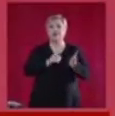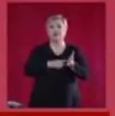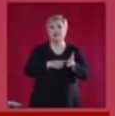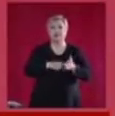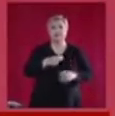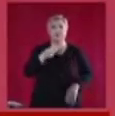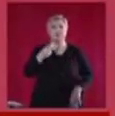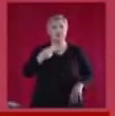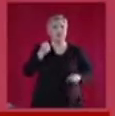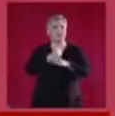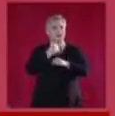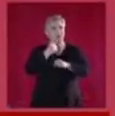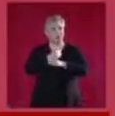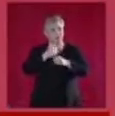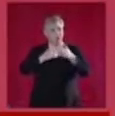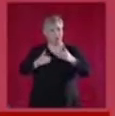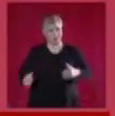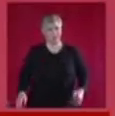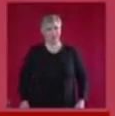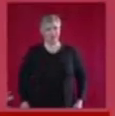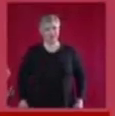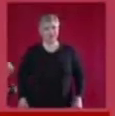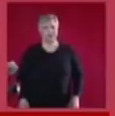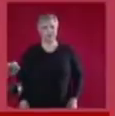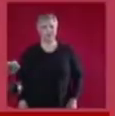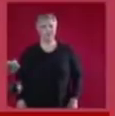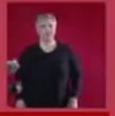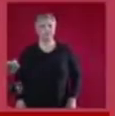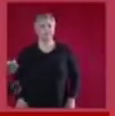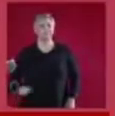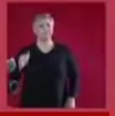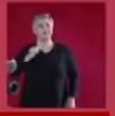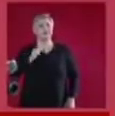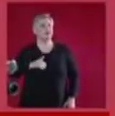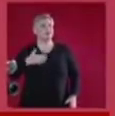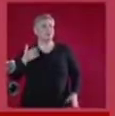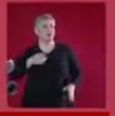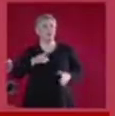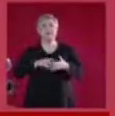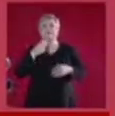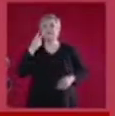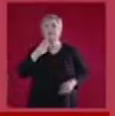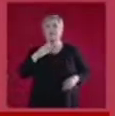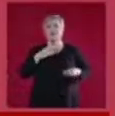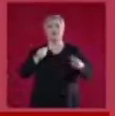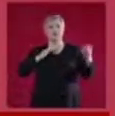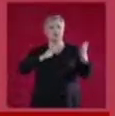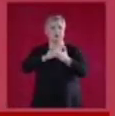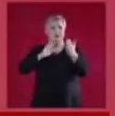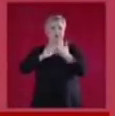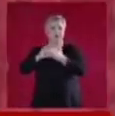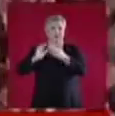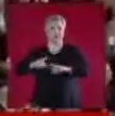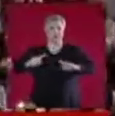από τη σημερινή για να μπορέσει να χωρέσει τον παλμό τη μαζικότητα την παρουσία των δημοκρατικών και προοδευτικών